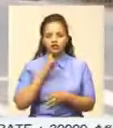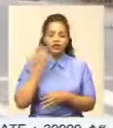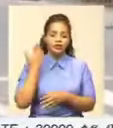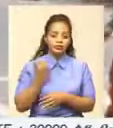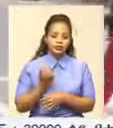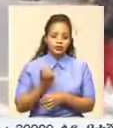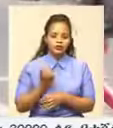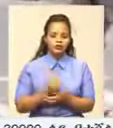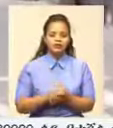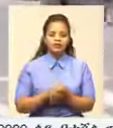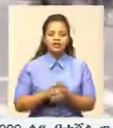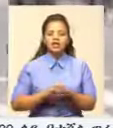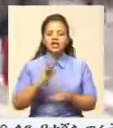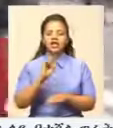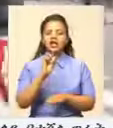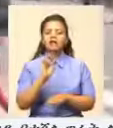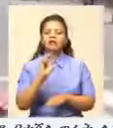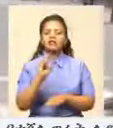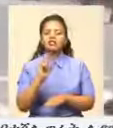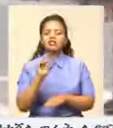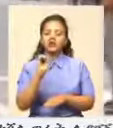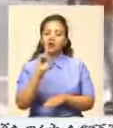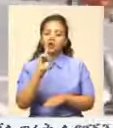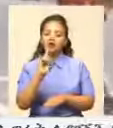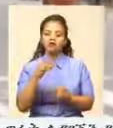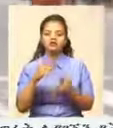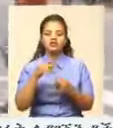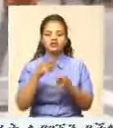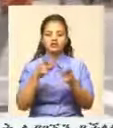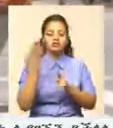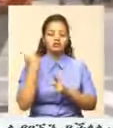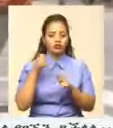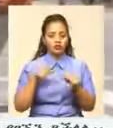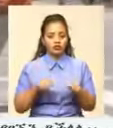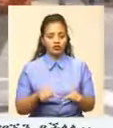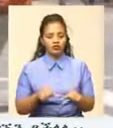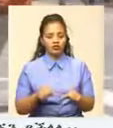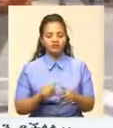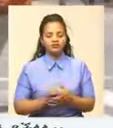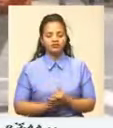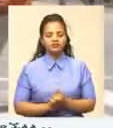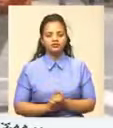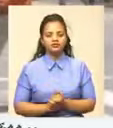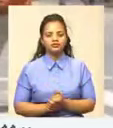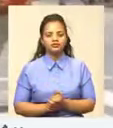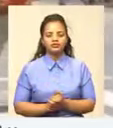የነበረው እንግዲህ በተለይ ቀበት 01 ምርጫ ጣቢያ አንድ ላይ በነበረን ቆይታ